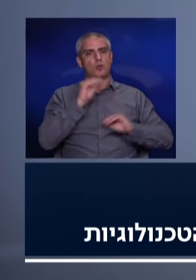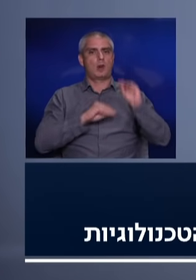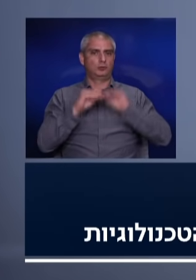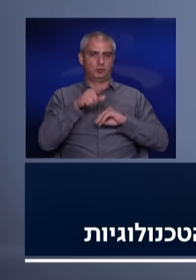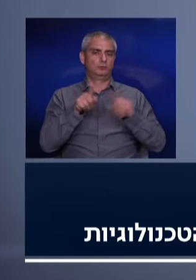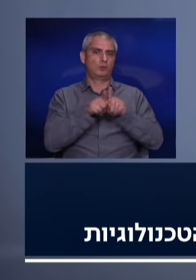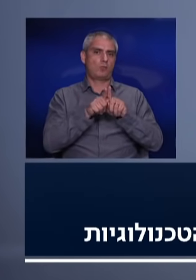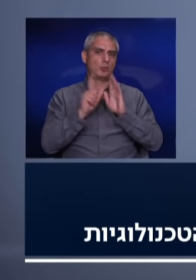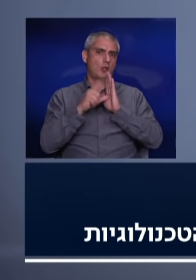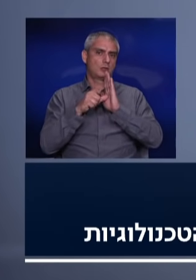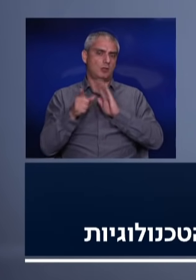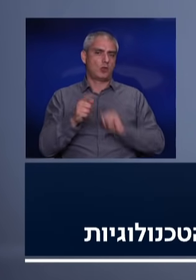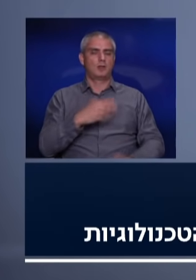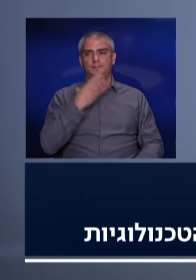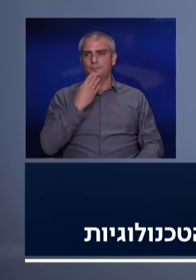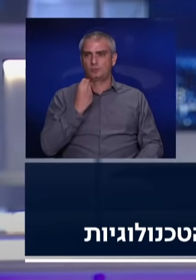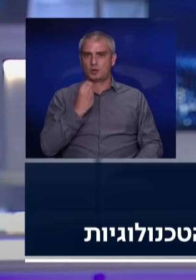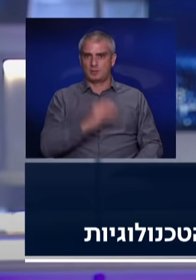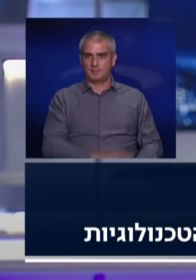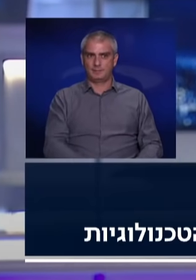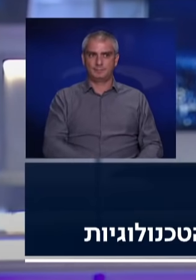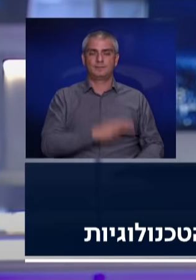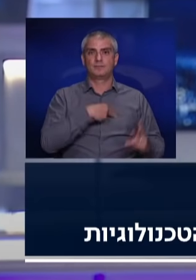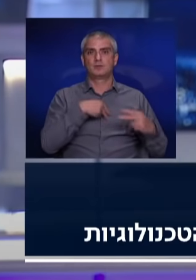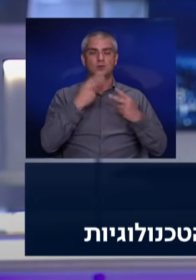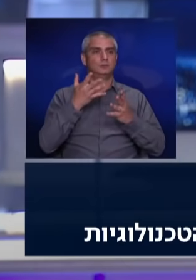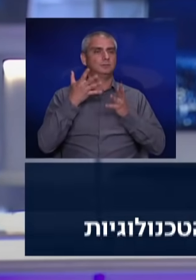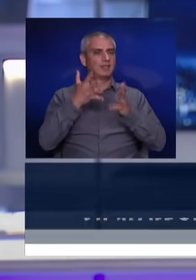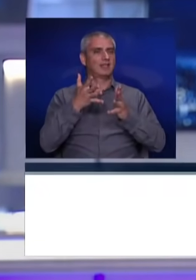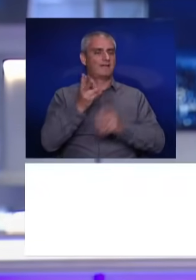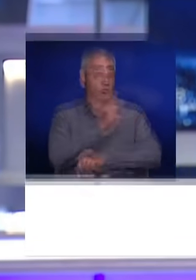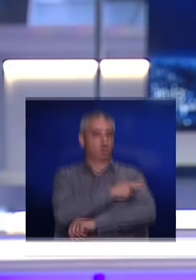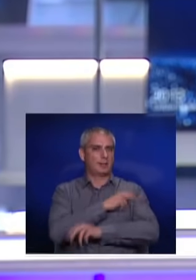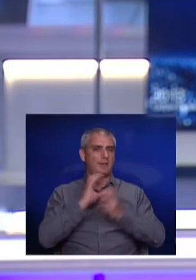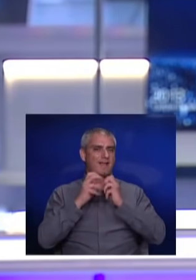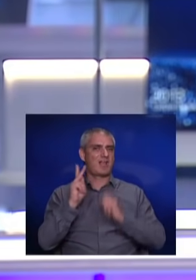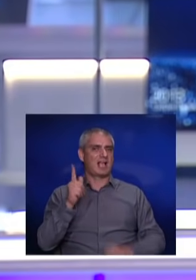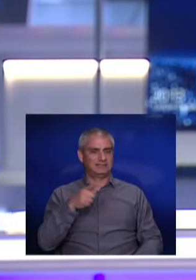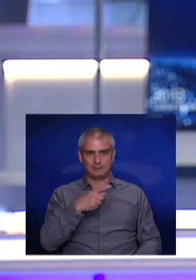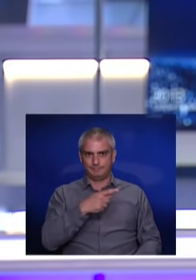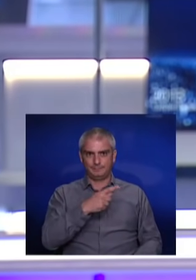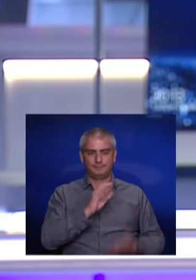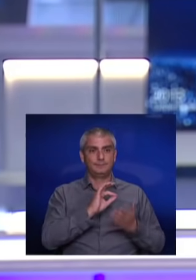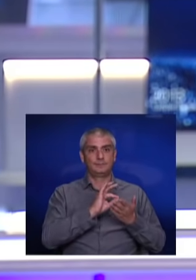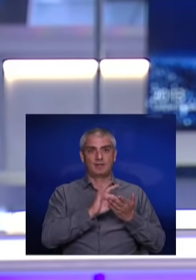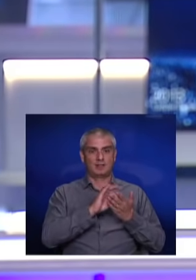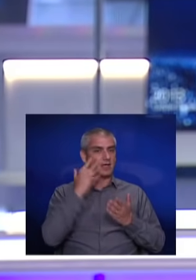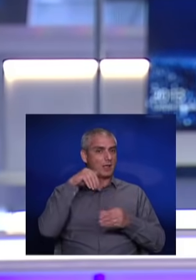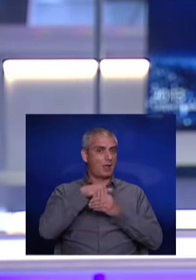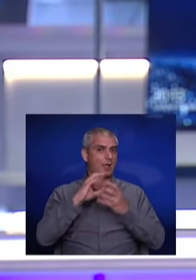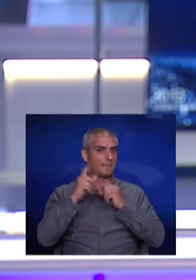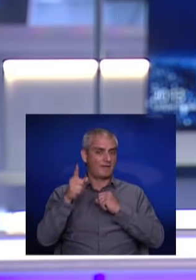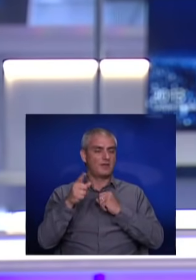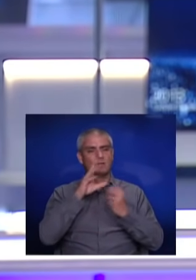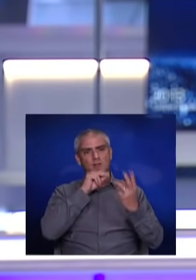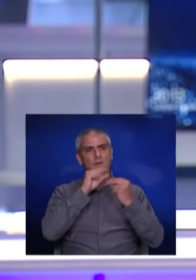באותן טכנולוגיות. תודה רבה, משה, וחוזרים לתקיפת השוטרים בכפר קאסם. הדס גרינברג כתבתנו הייתה היום בכפר קאסם,